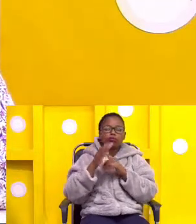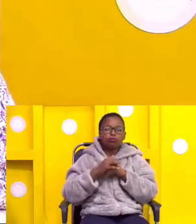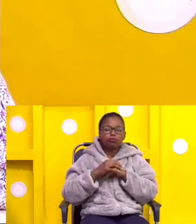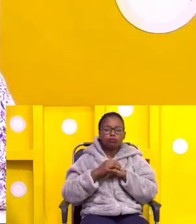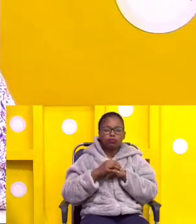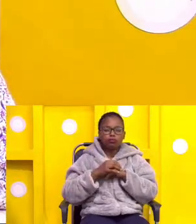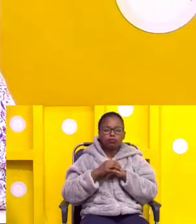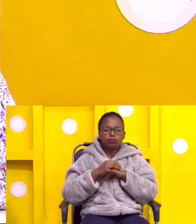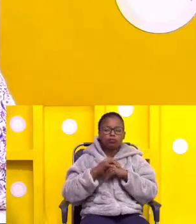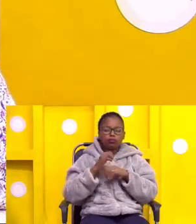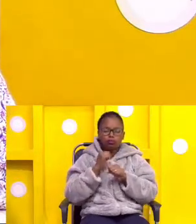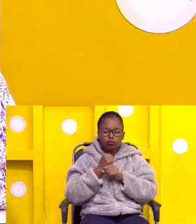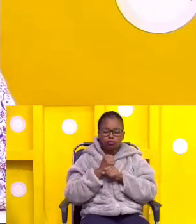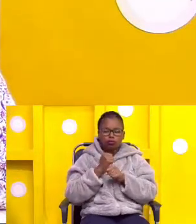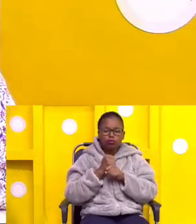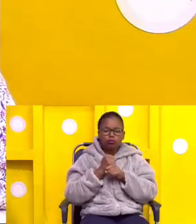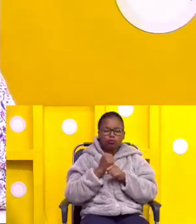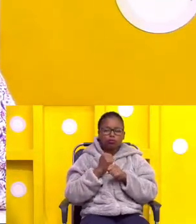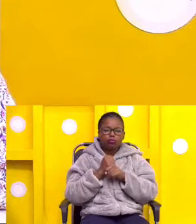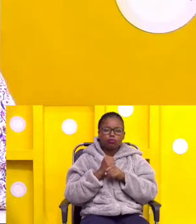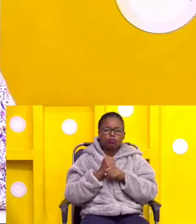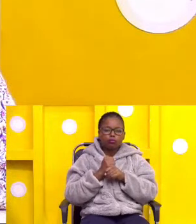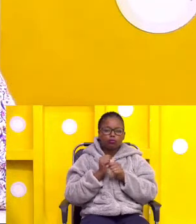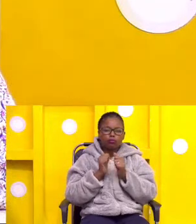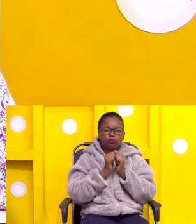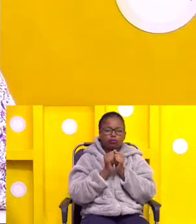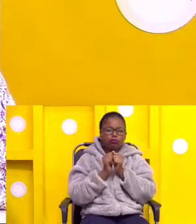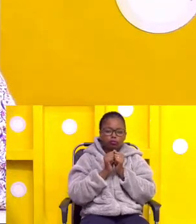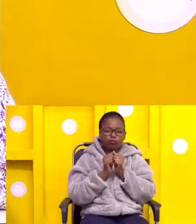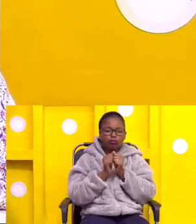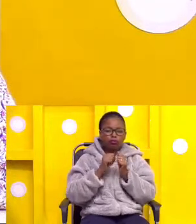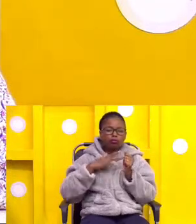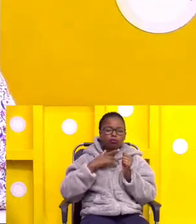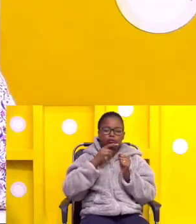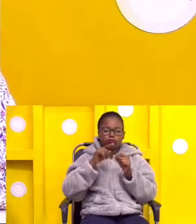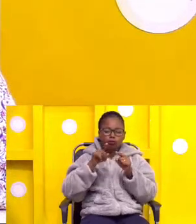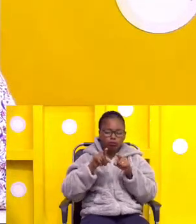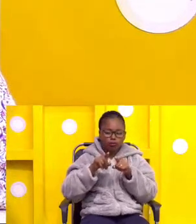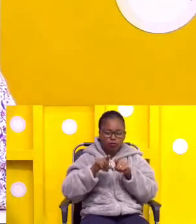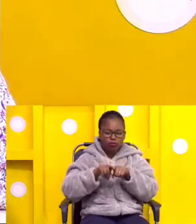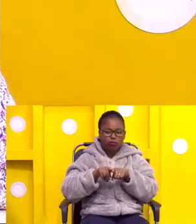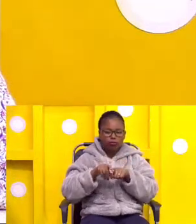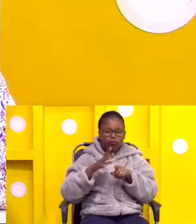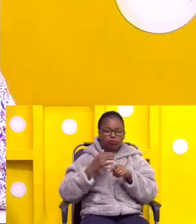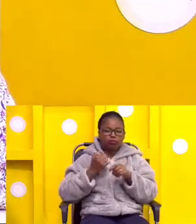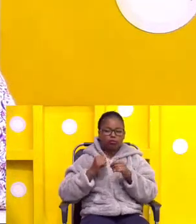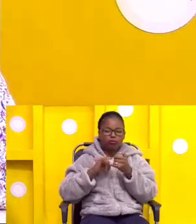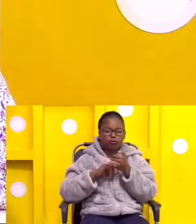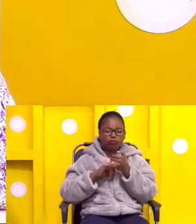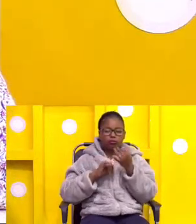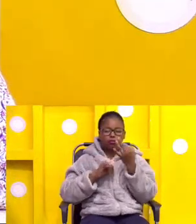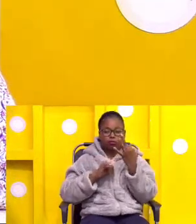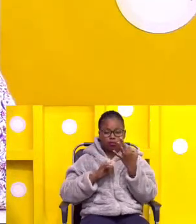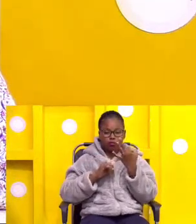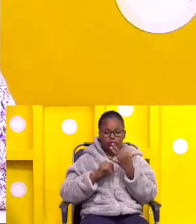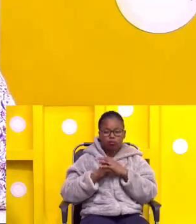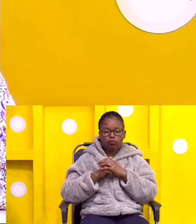Na netuwalu tagavira kuwe na my brothers. Atatu. Na mutumi ya wake.